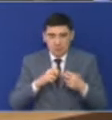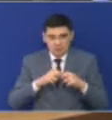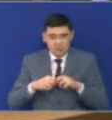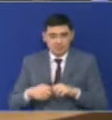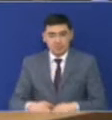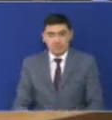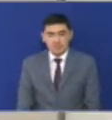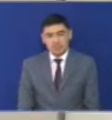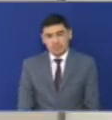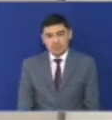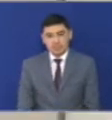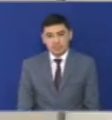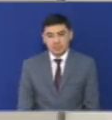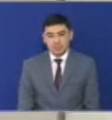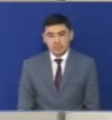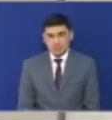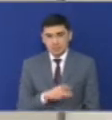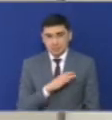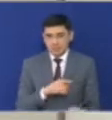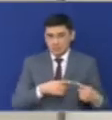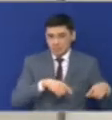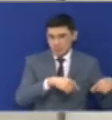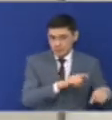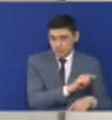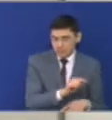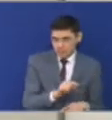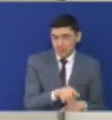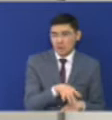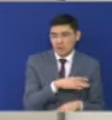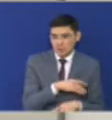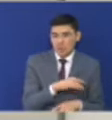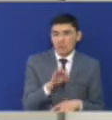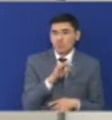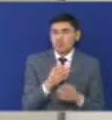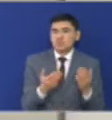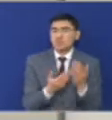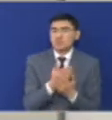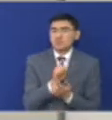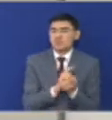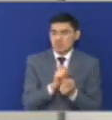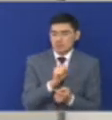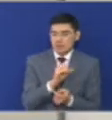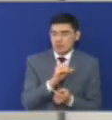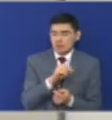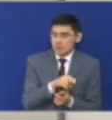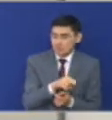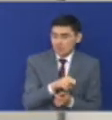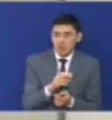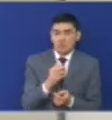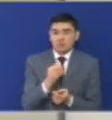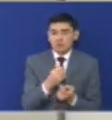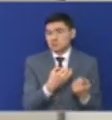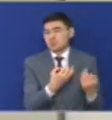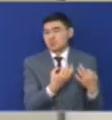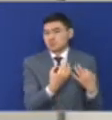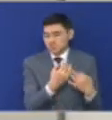социальных программ на заседании Совета общественного согласия проинформировала о новом формате ОСП и дали нам